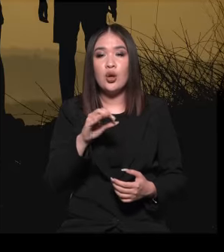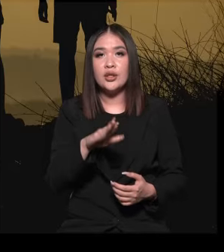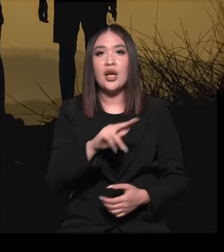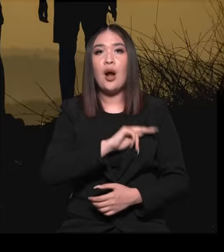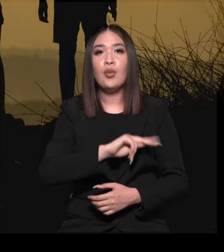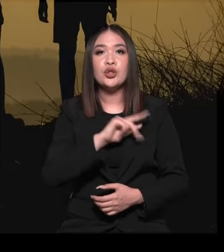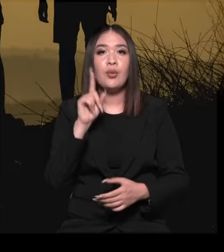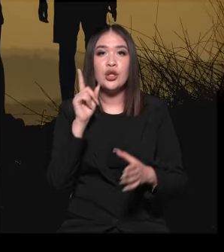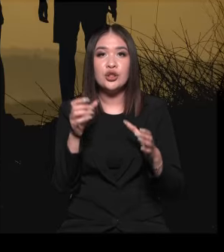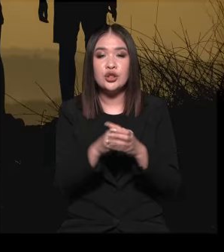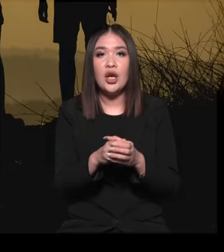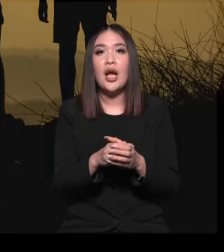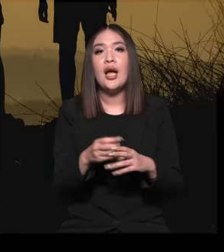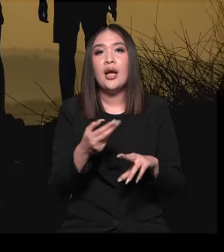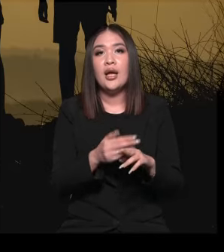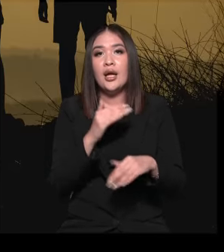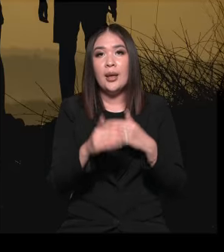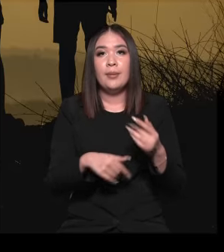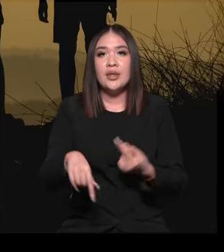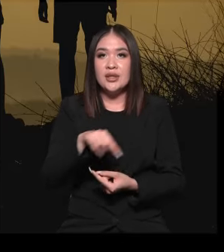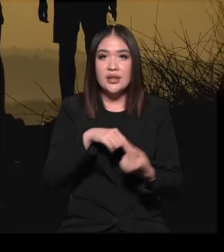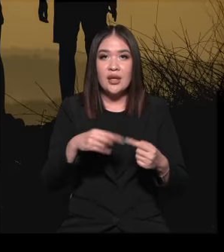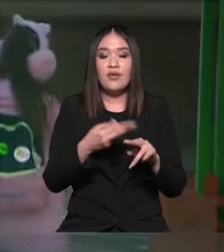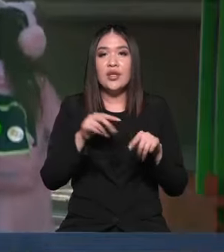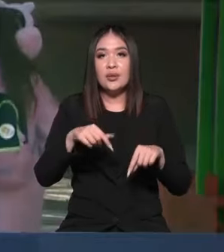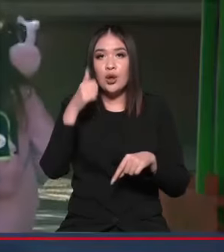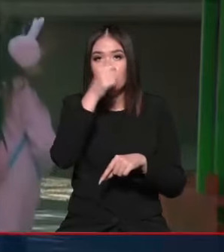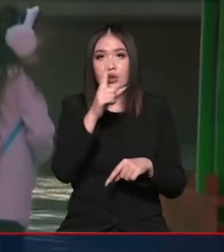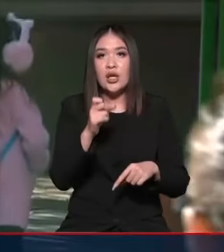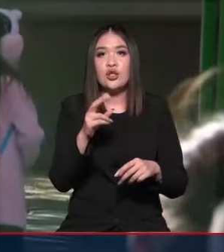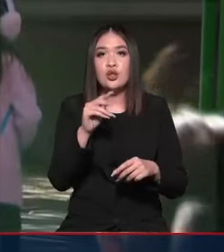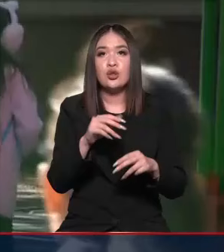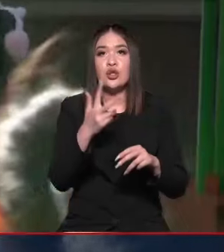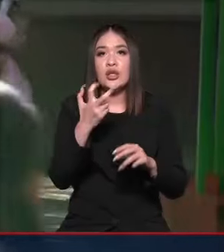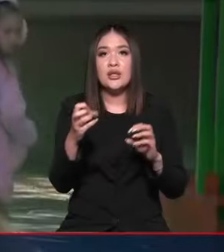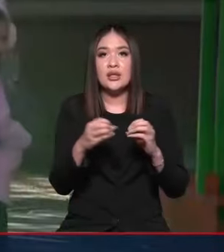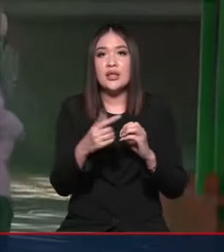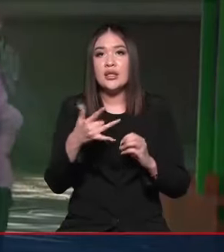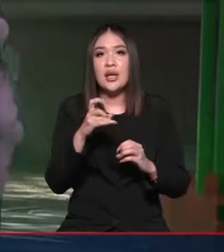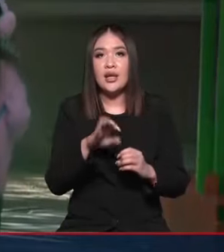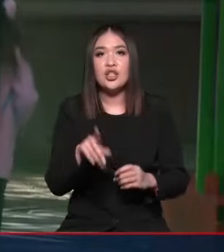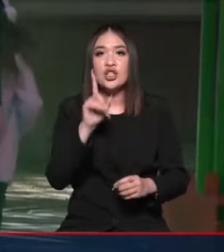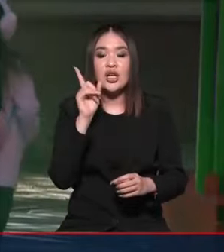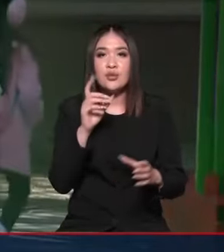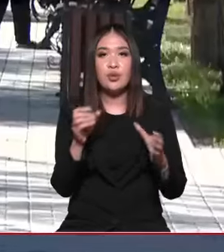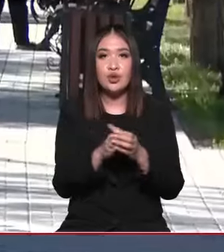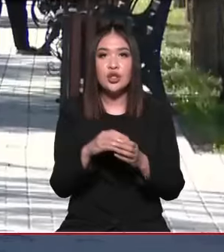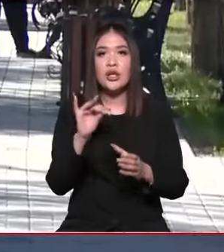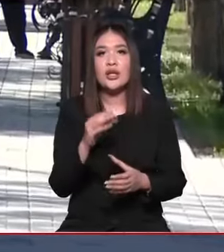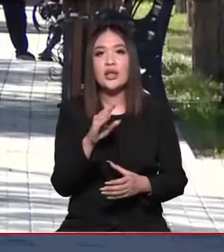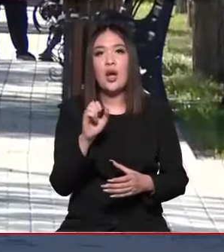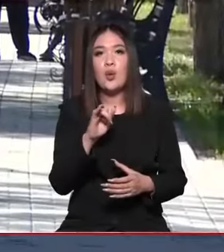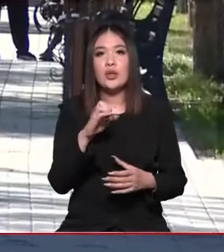молодежи, представителей креативной индустрии и бизнеса. В этом году за счет 310 грантов конкурсов «Жас Проджект» и